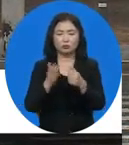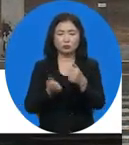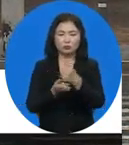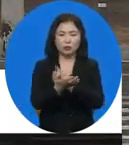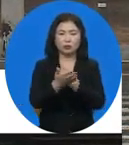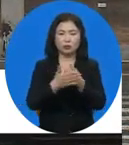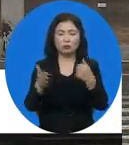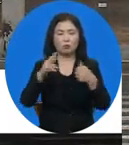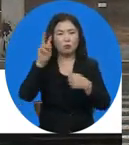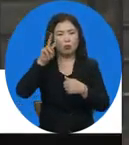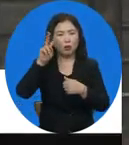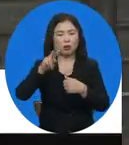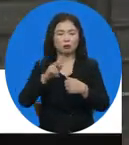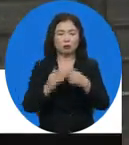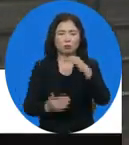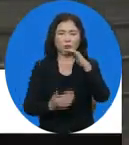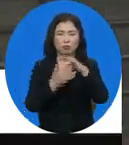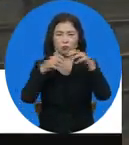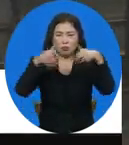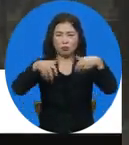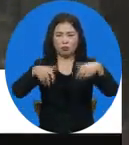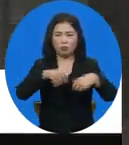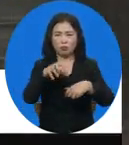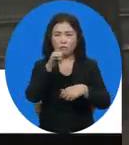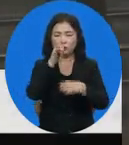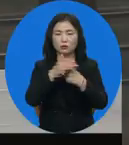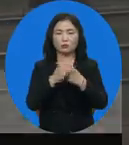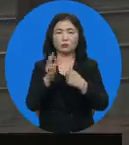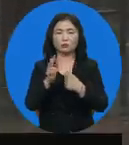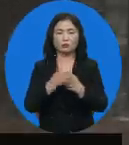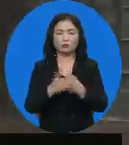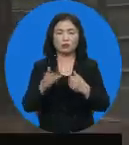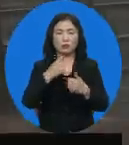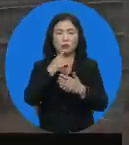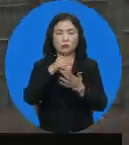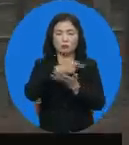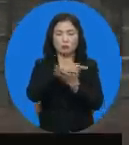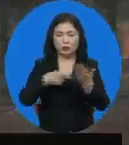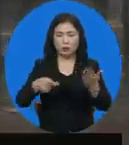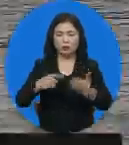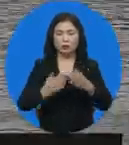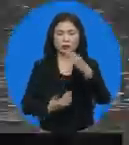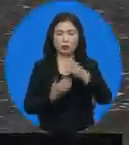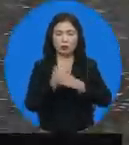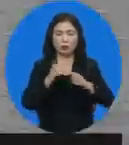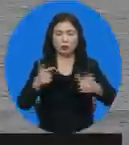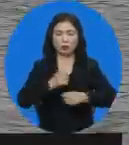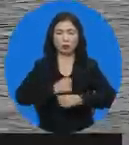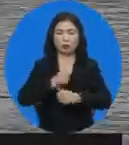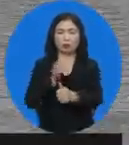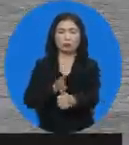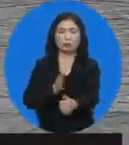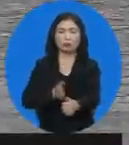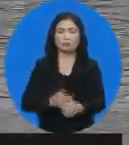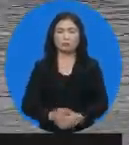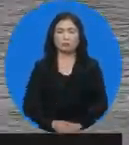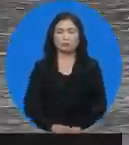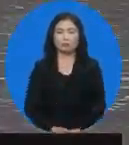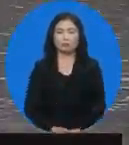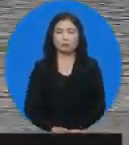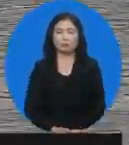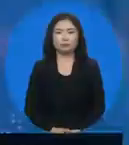모레까지 집중호우가 내릴 것으로 예상된다 면서 비피해 와 안전사고에 유의 할 것을 당부했습니다